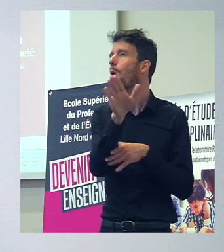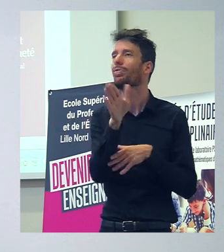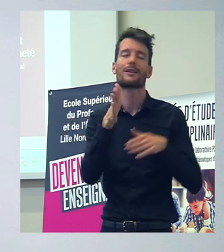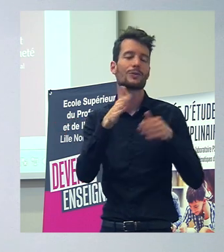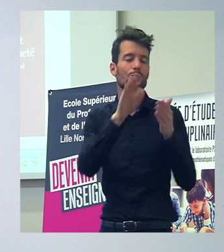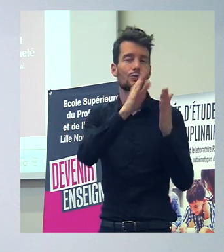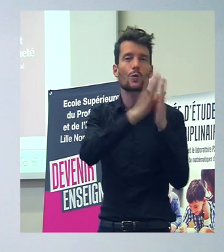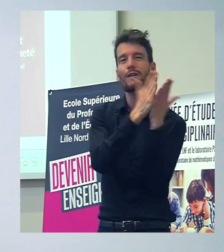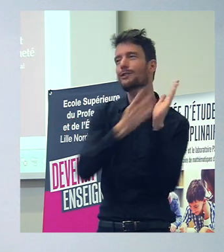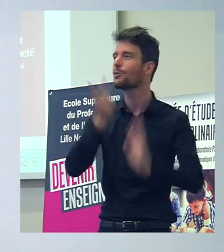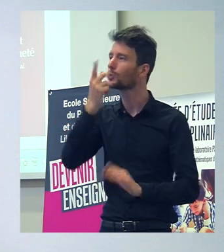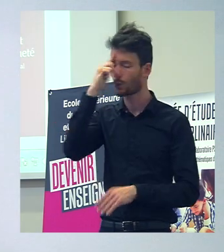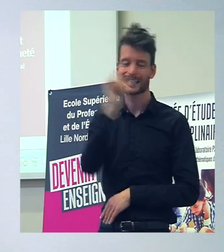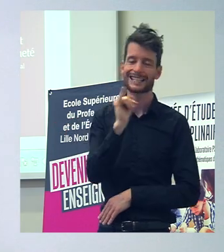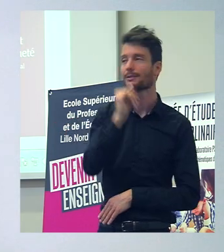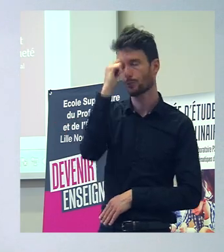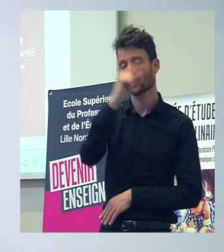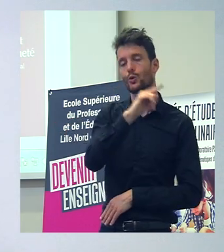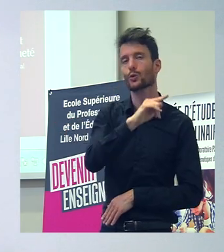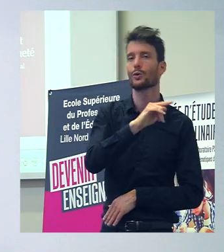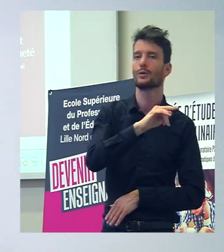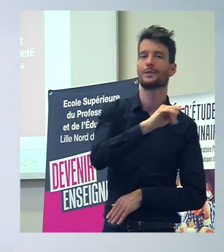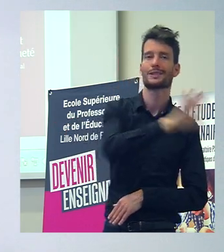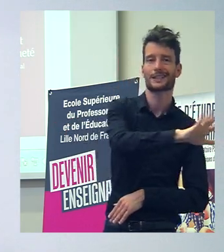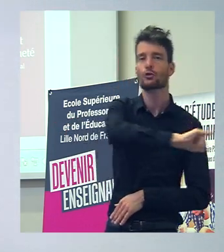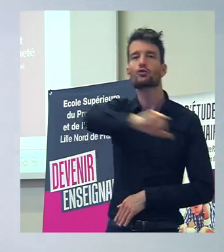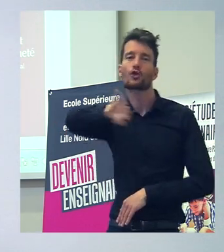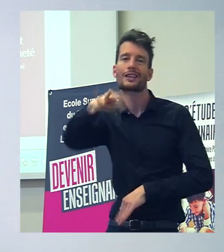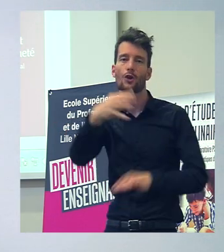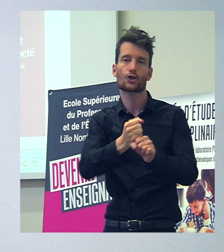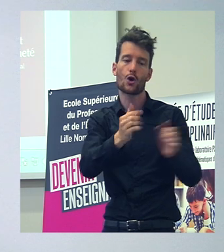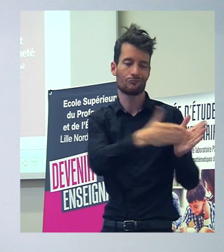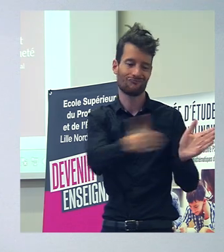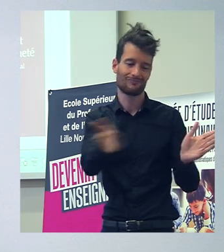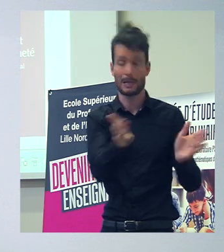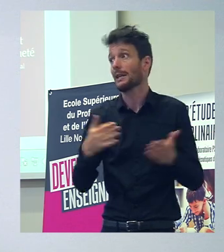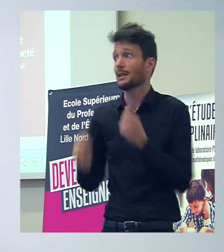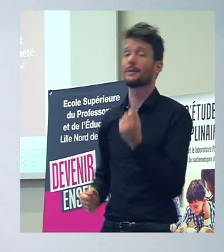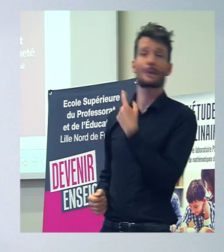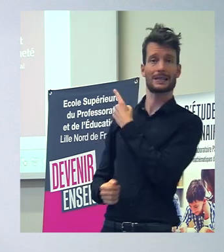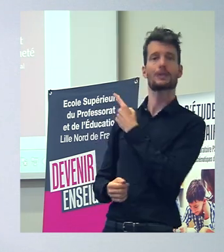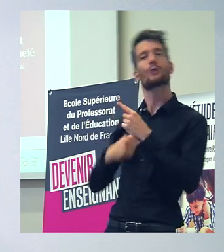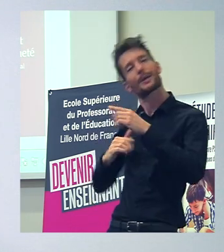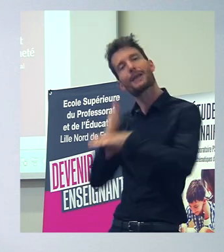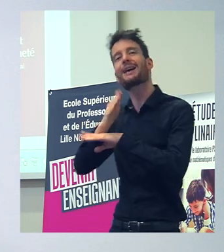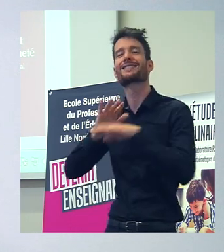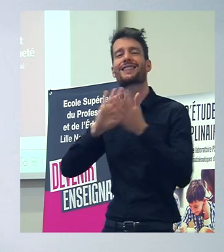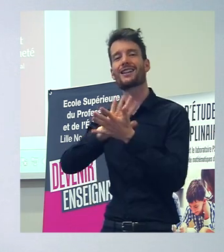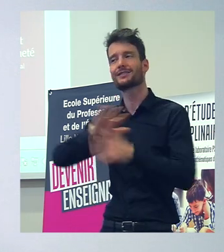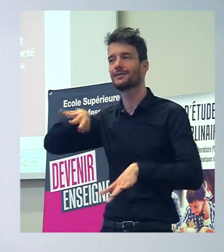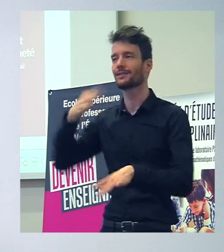ouvrages s'adressent essentiellement aux 5-14 ans. Mais là, pour une fois, je dépasse les 14 ans.